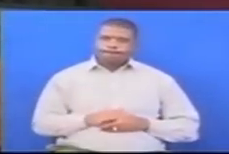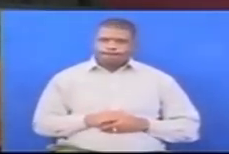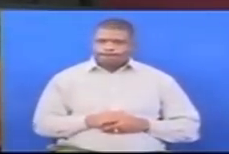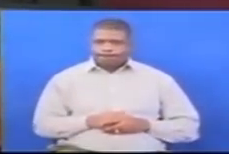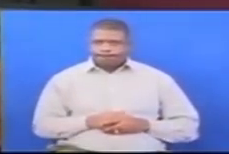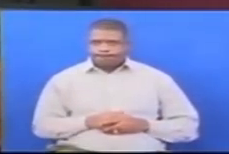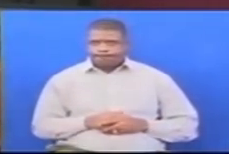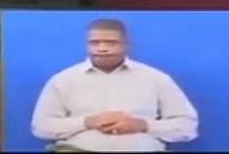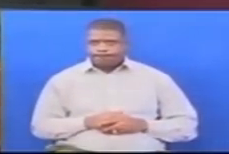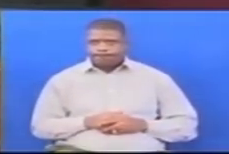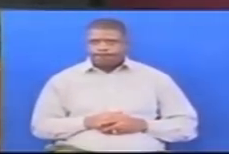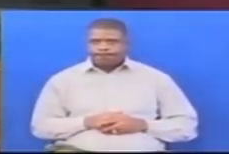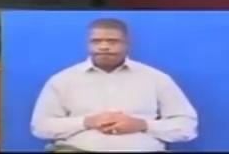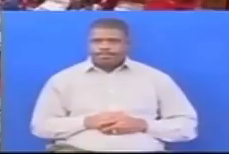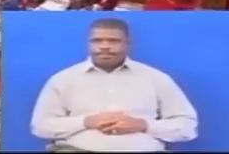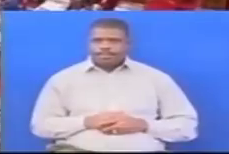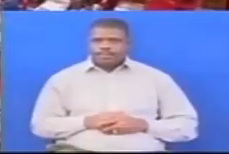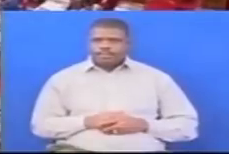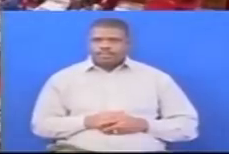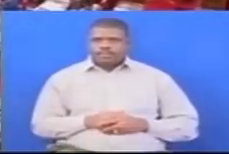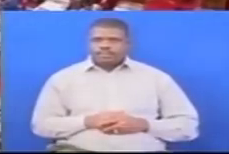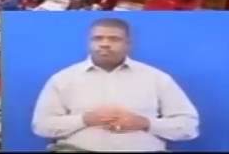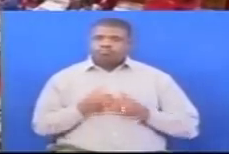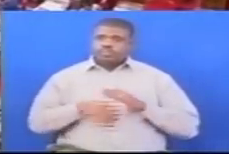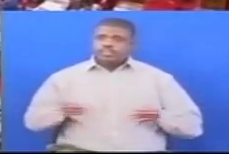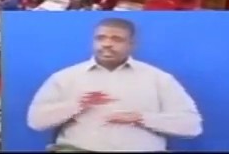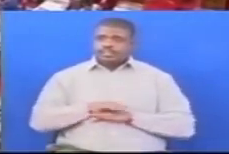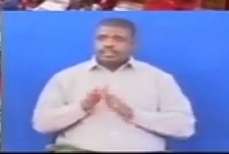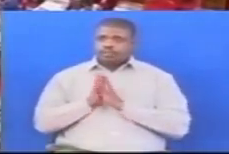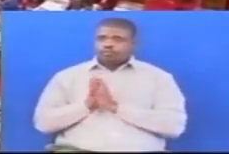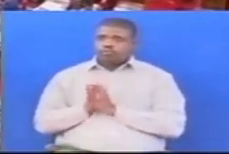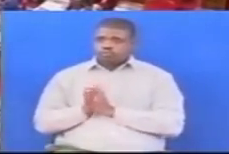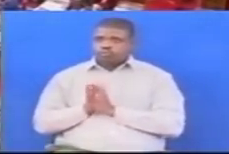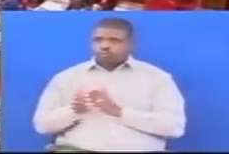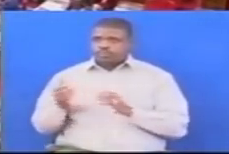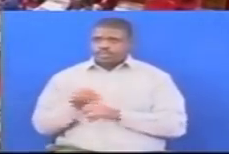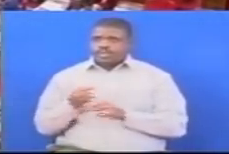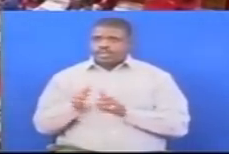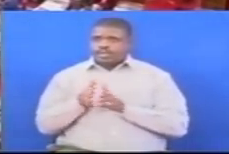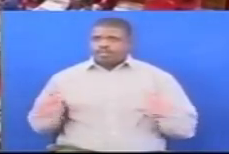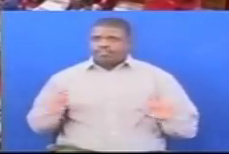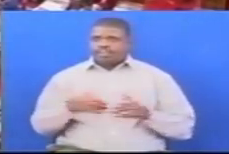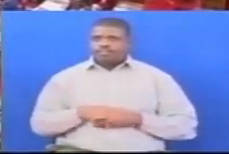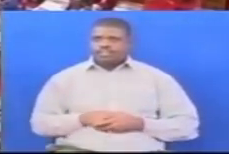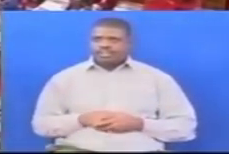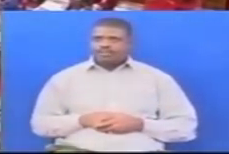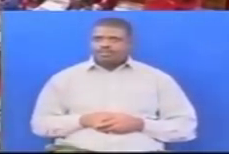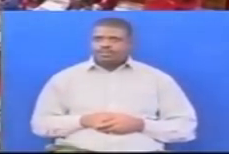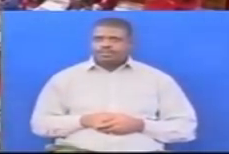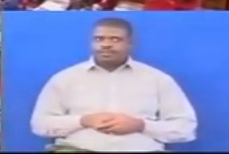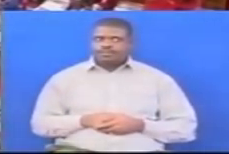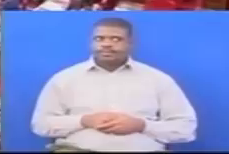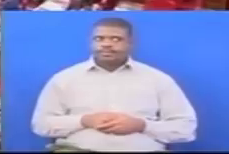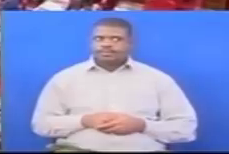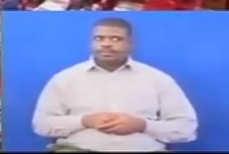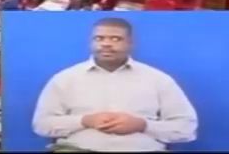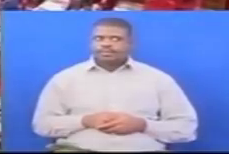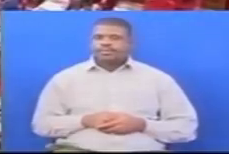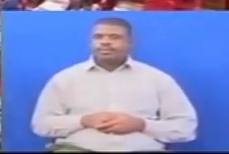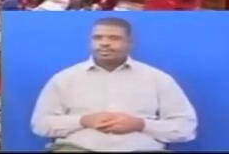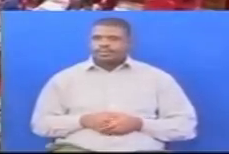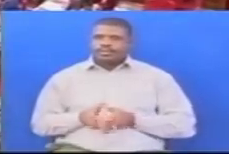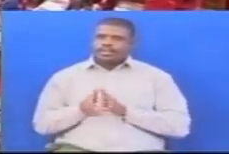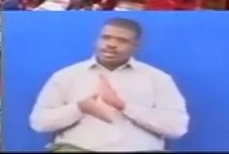Mheshimiwa mwenyekiti, ninakushukuru sana kwa kupata nafasi ya kuchangia wizara hii muhimu sana, wizara ya maji. Na nianze kwa